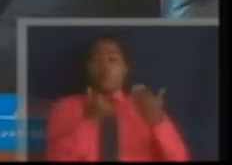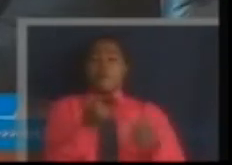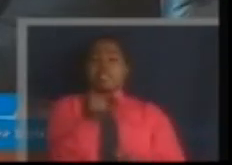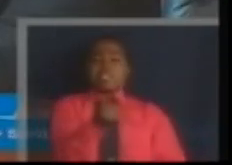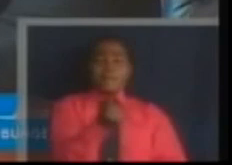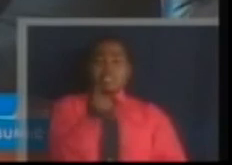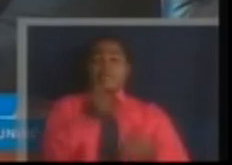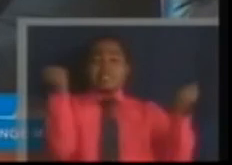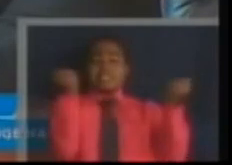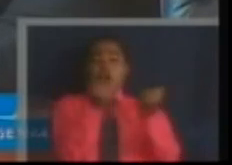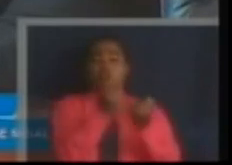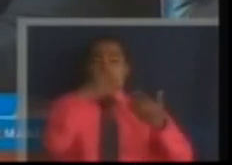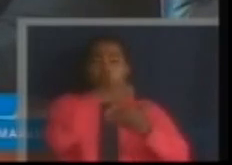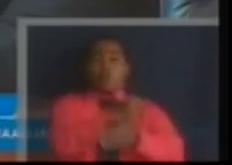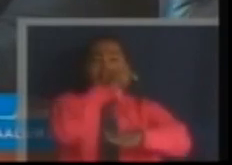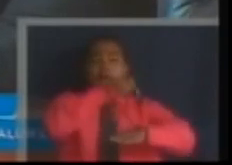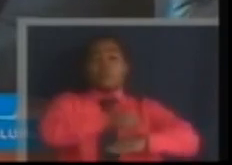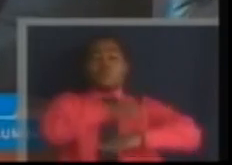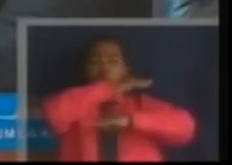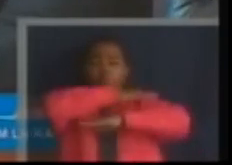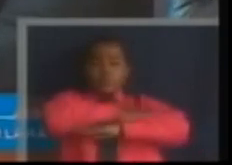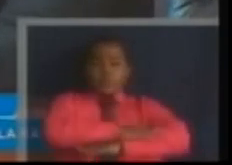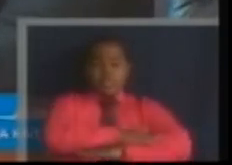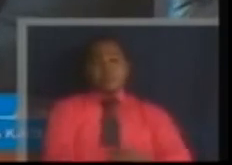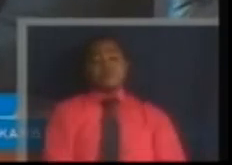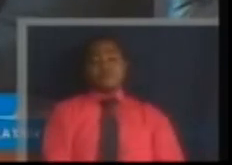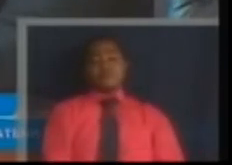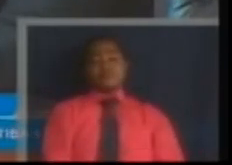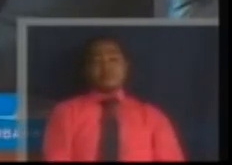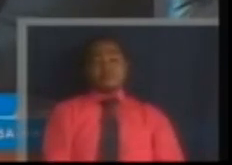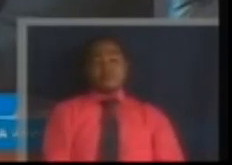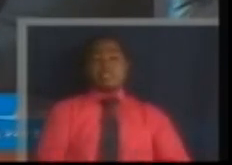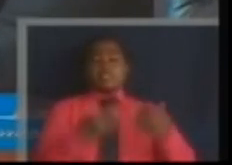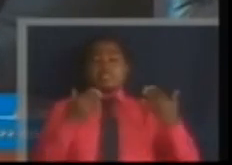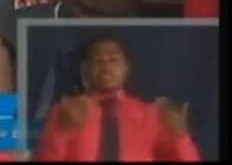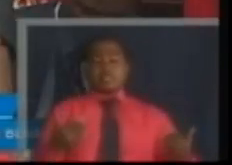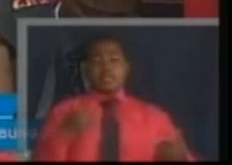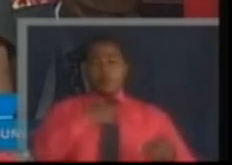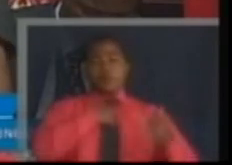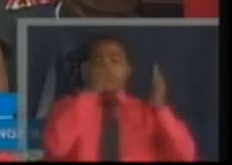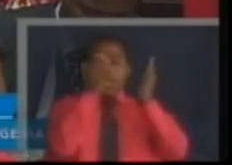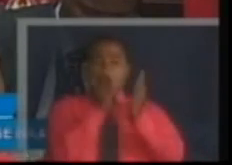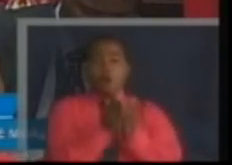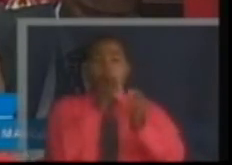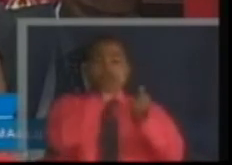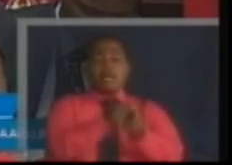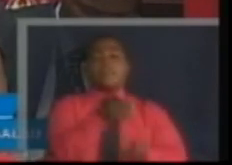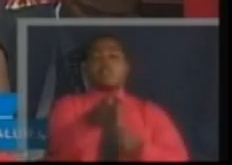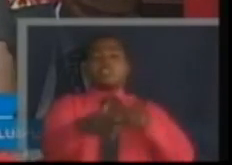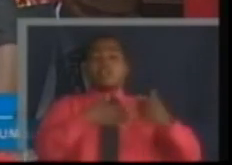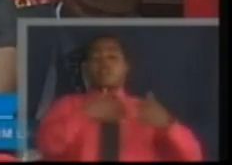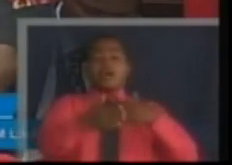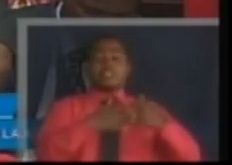zinaundwa kwa kupata muda wa kupumzika. Na kwa maana hiyo ninaomba kwamba amendment ifanyike, twende kwa